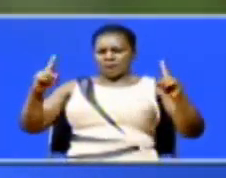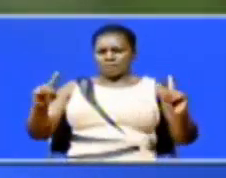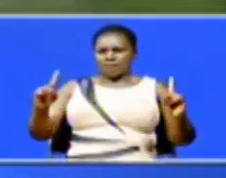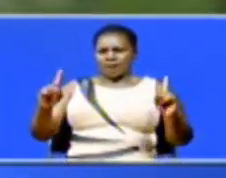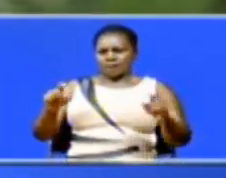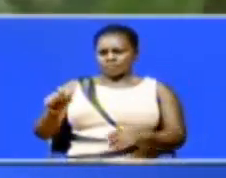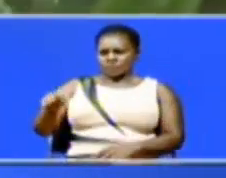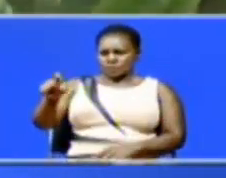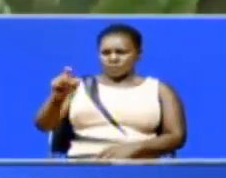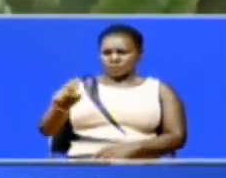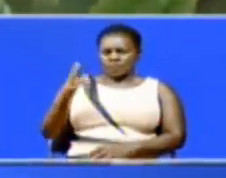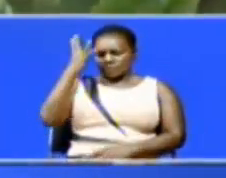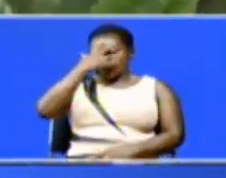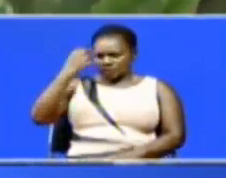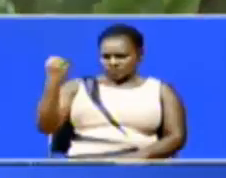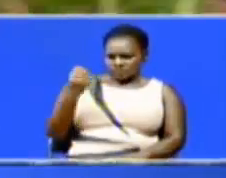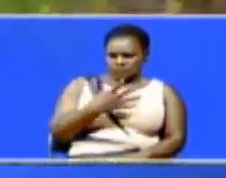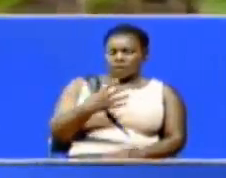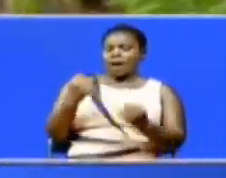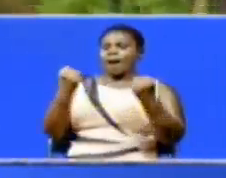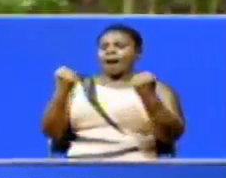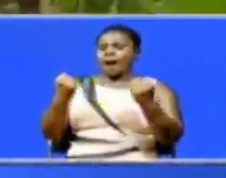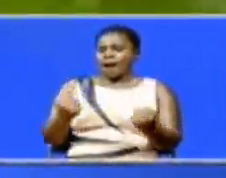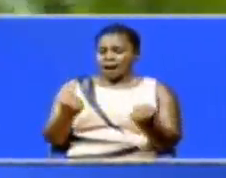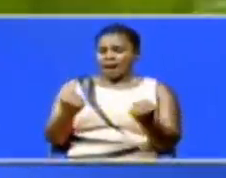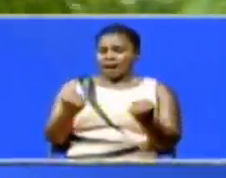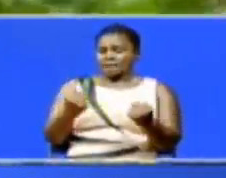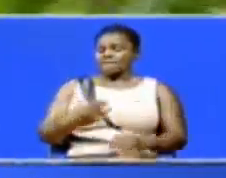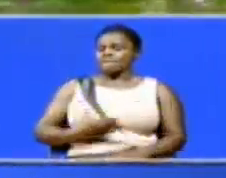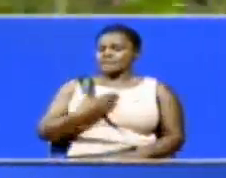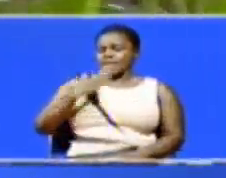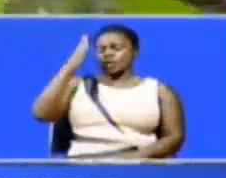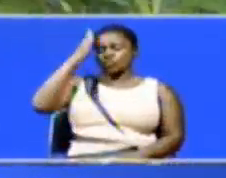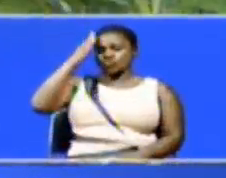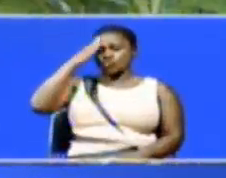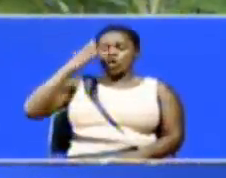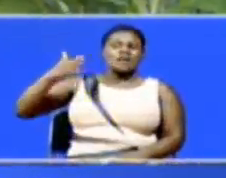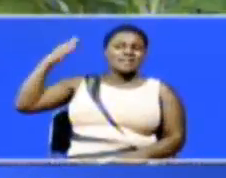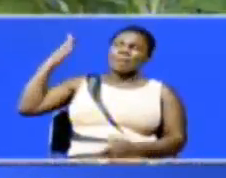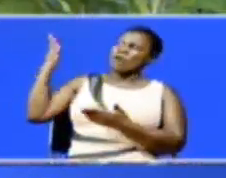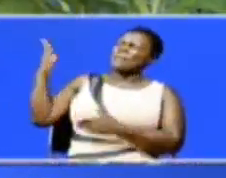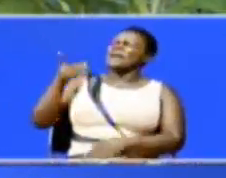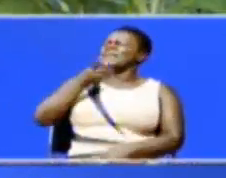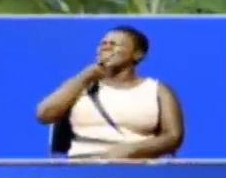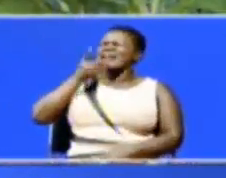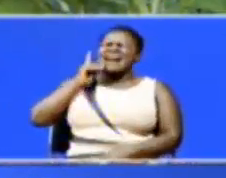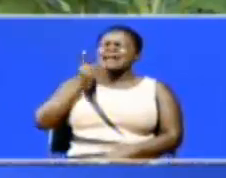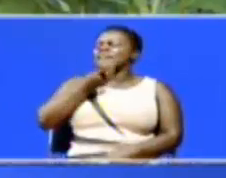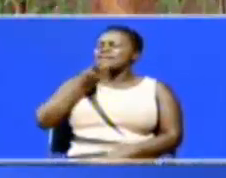yake kama mboga kunavutia. Na ni vigumu kwa mgeni kuamini eneo hili awali lilikuwa kama